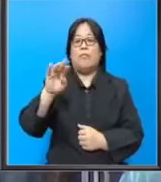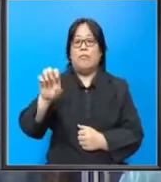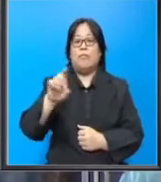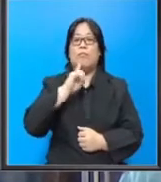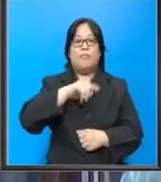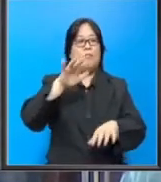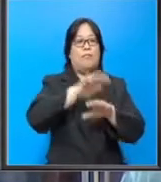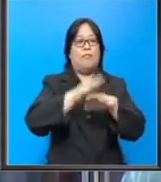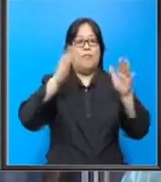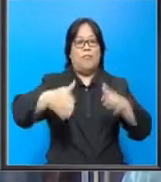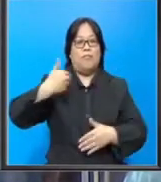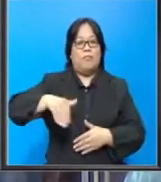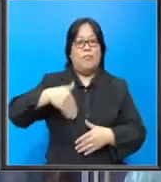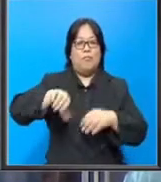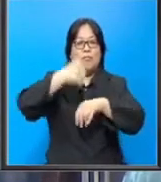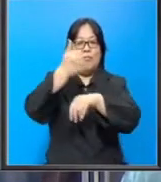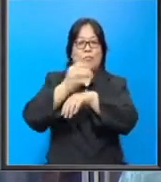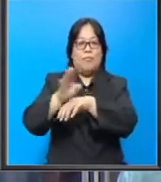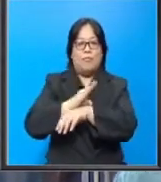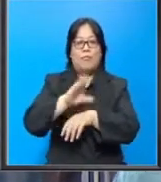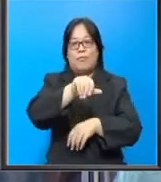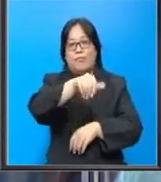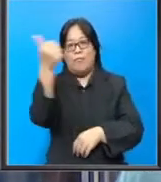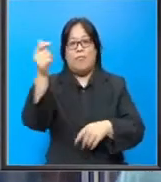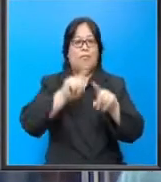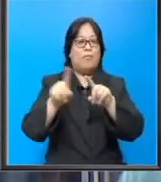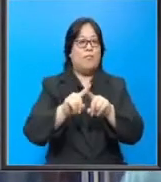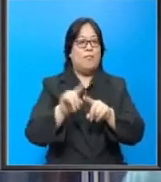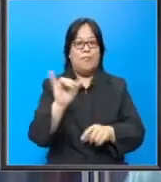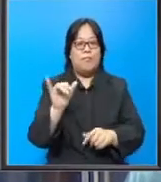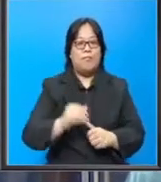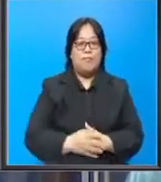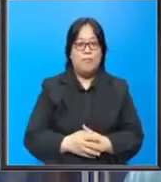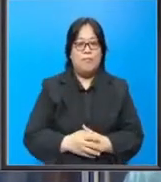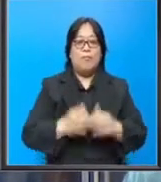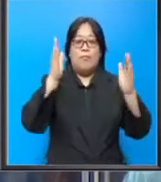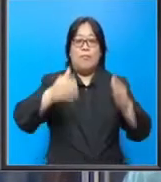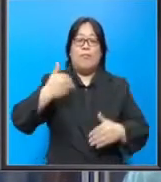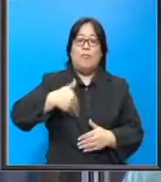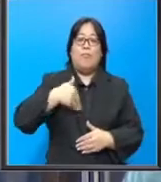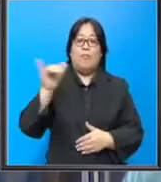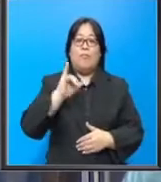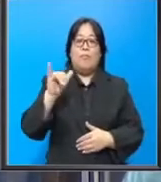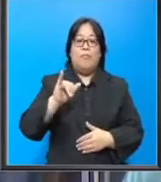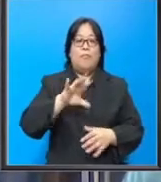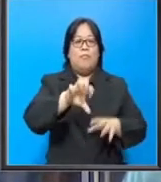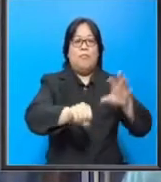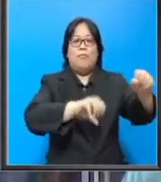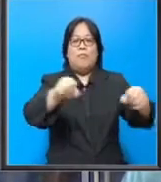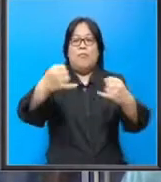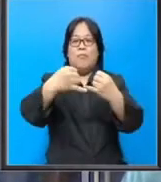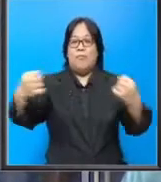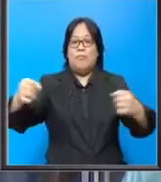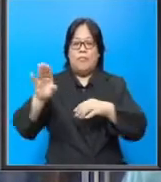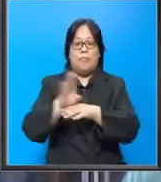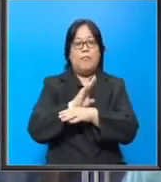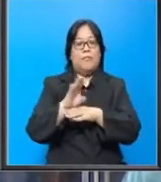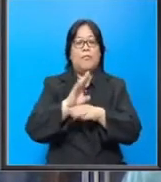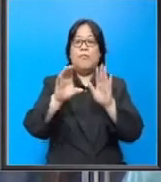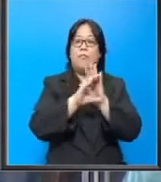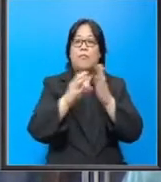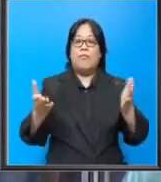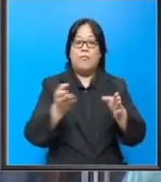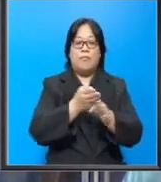dikuasi oleh warga warga asing bahkan lagi pusat penegakan Selain itu warga asing juga Mulai menguasai jenis-jenis penegakan